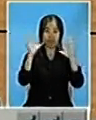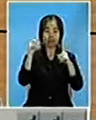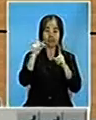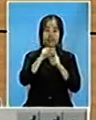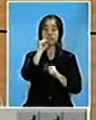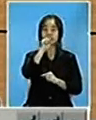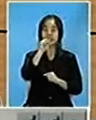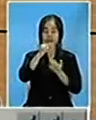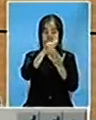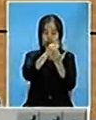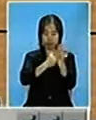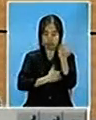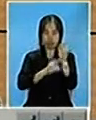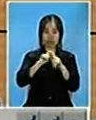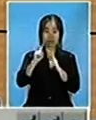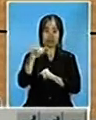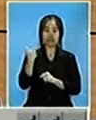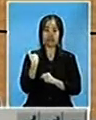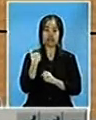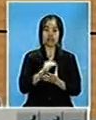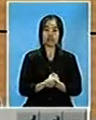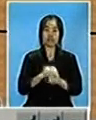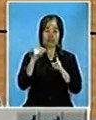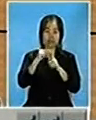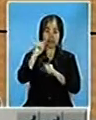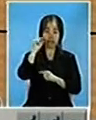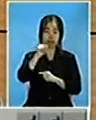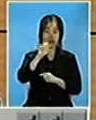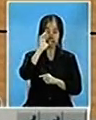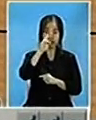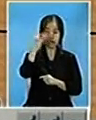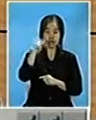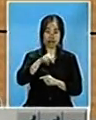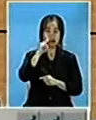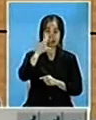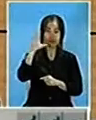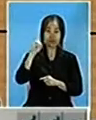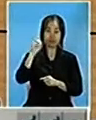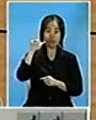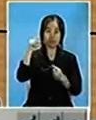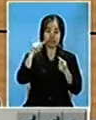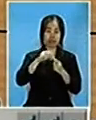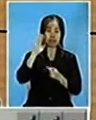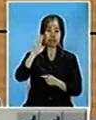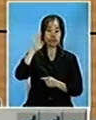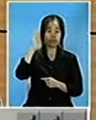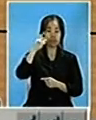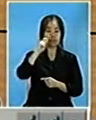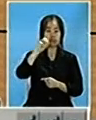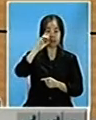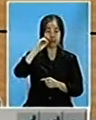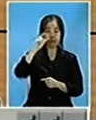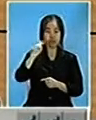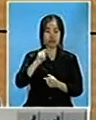แต่ละรายละเอียดส่วนคำสั่งที่7/253กรณีบริษัทอินโดลามาปิโตเค